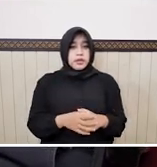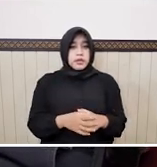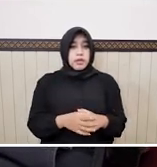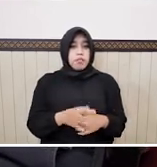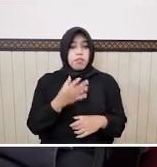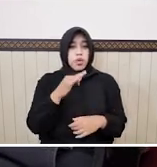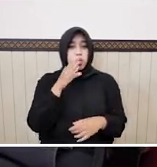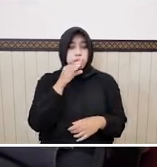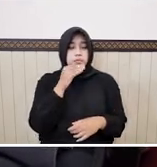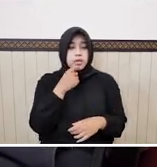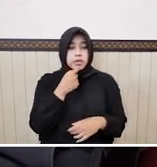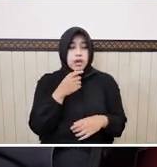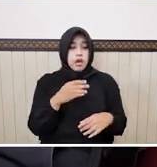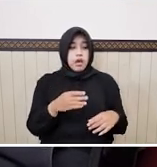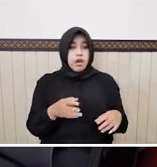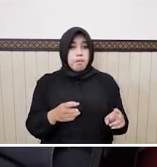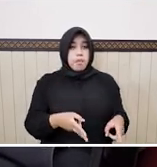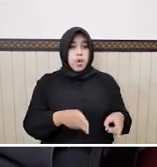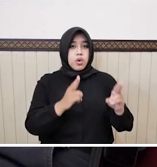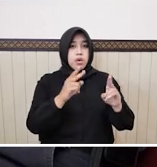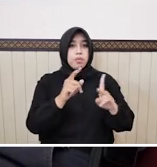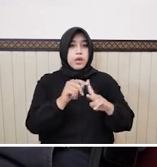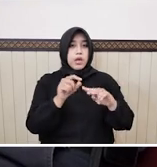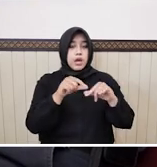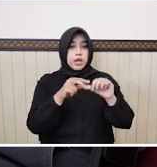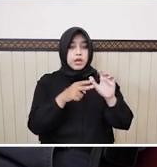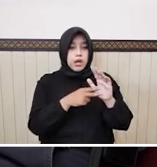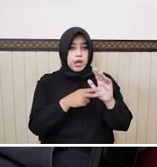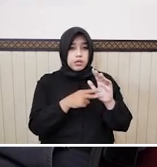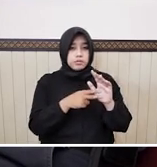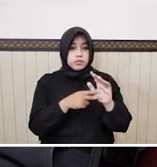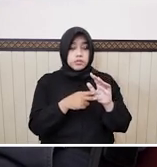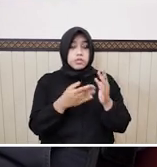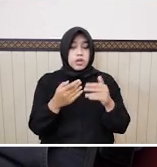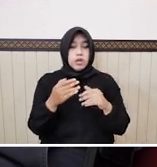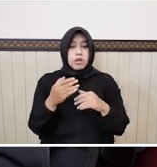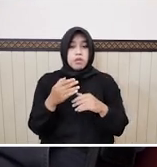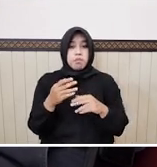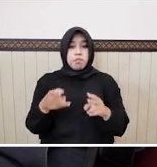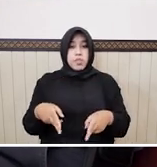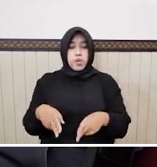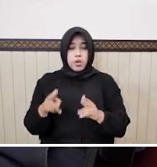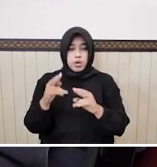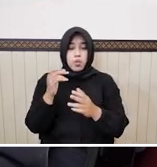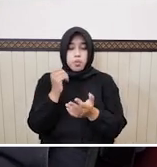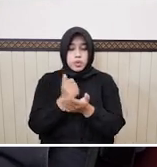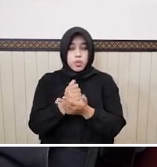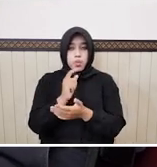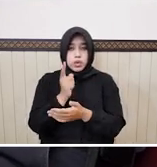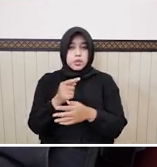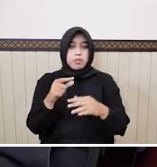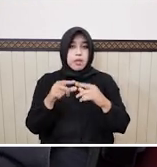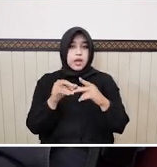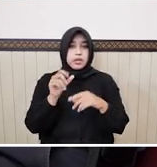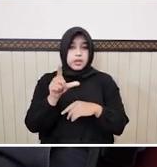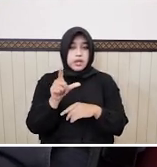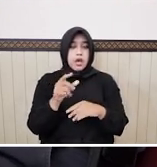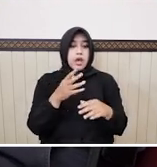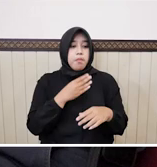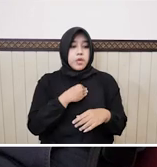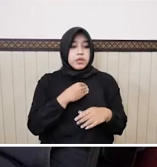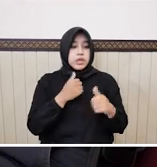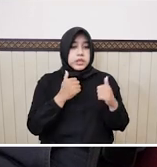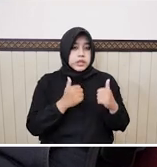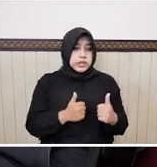sedang membicarakan tentang bangunan peradilan maka Sudah Selayaknya bahwa bangunan itu mesinnya harus adil adil dalam